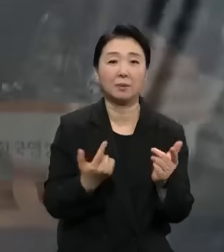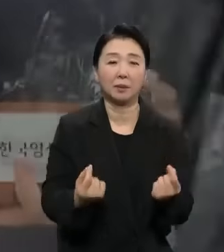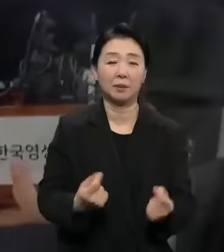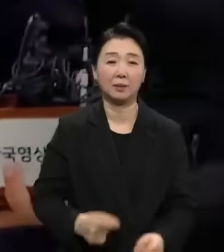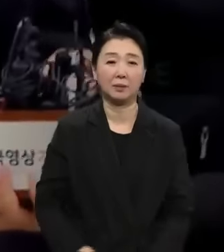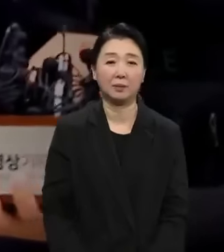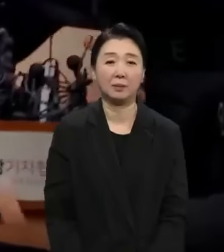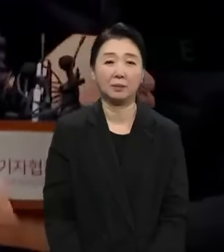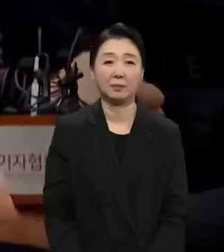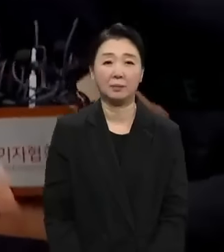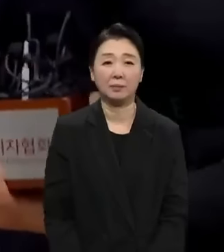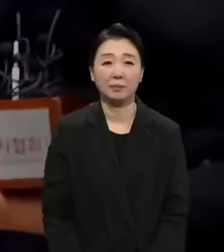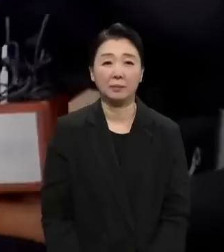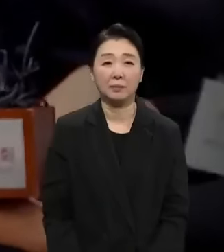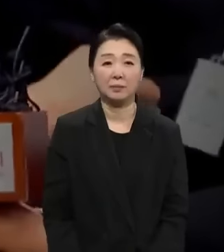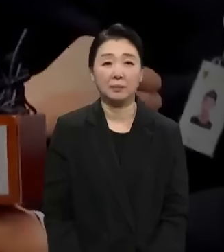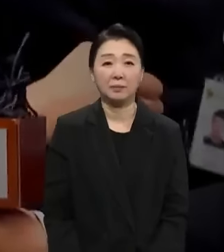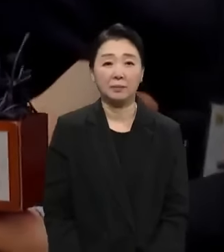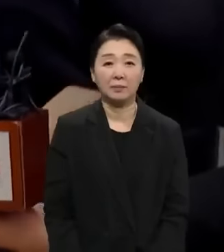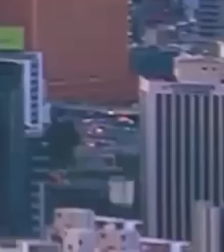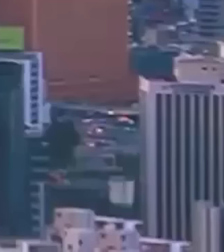JTBC 김지윤입니다.